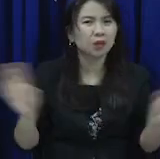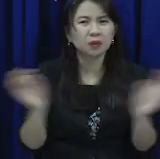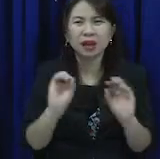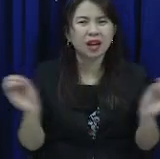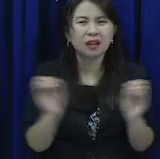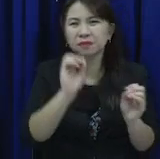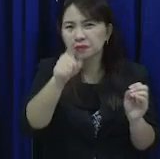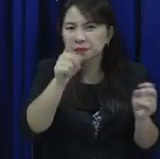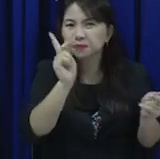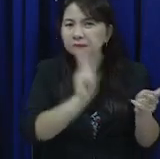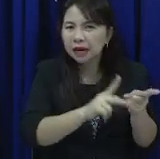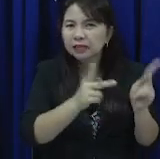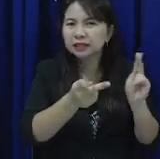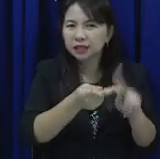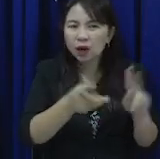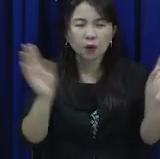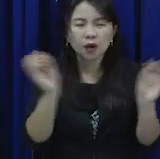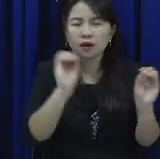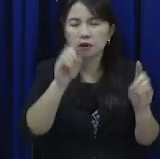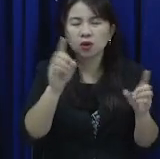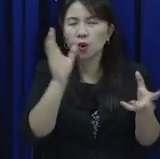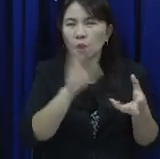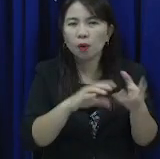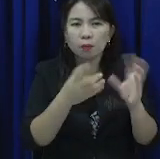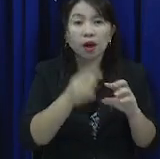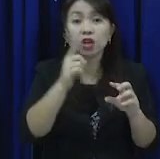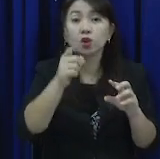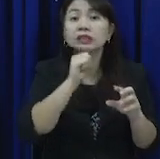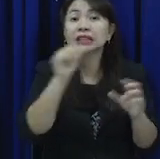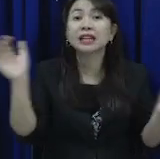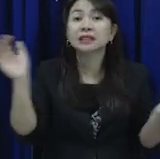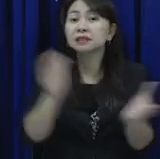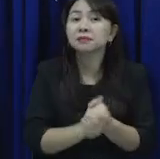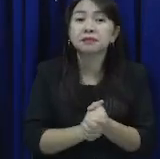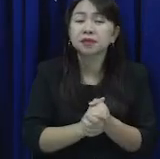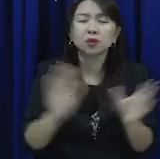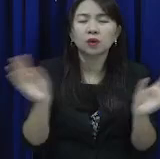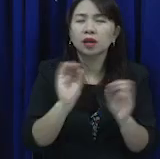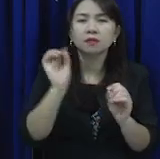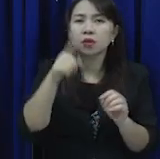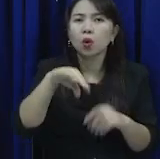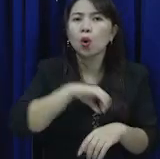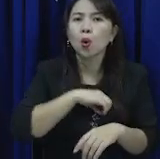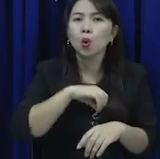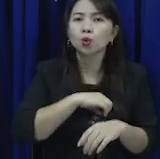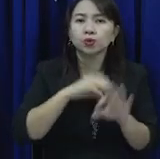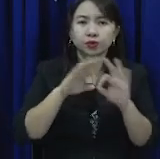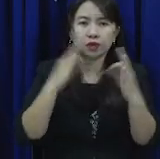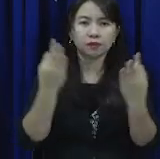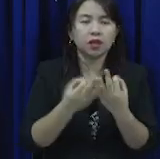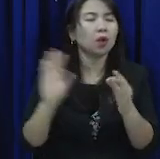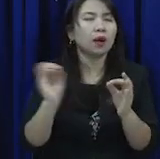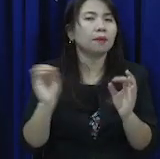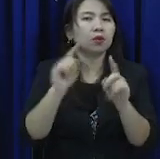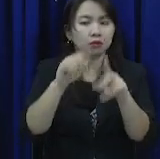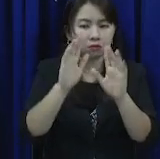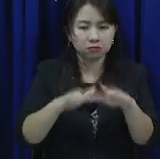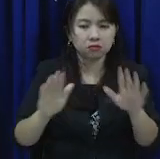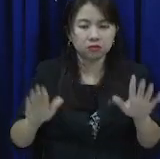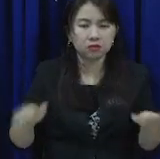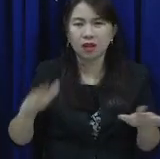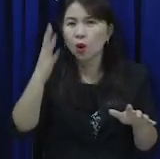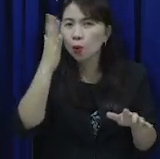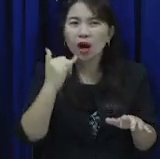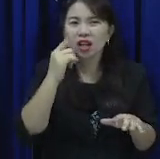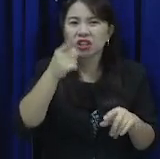eh Wala ka pa ngang asawa wala ka pang wala ka pang pamilya O sabihin ko wala ka pang anak na pinapaaral